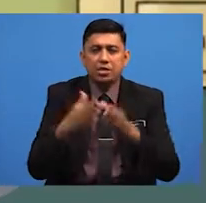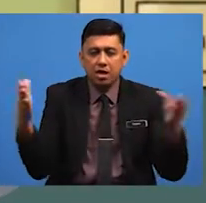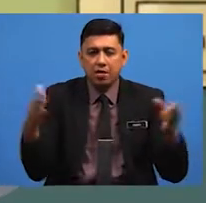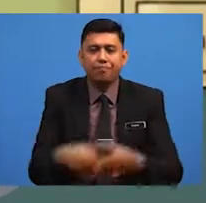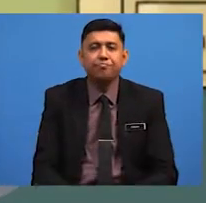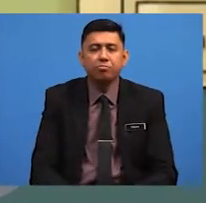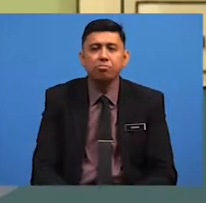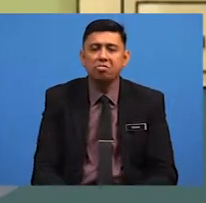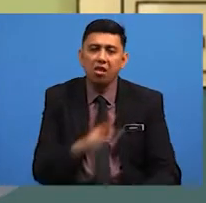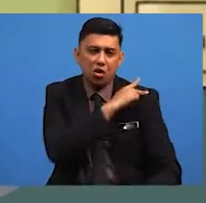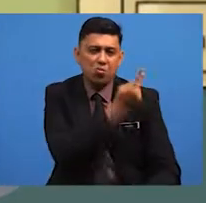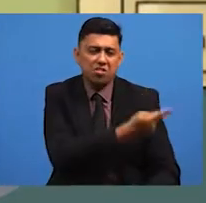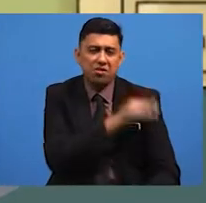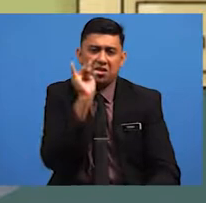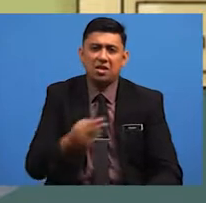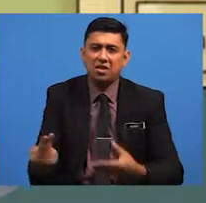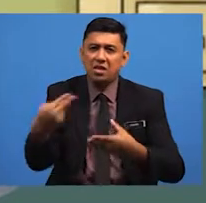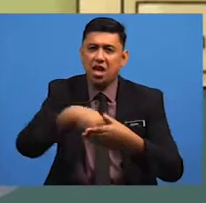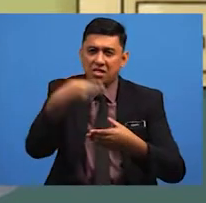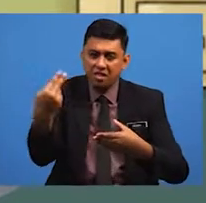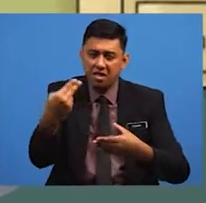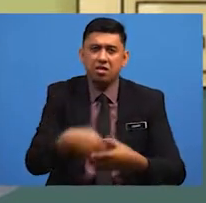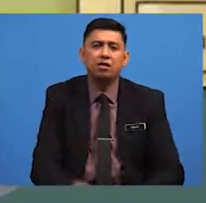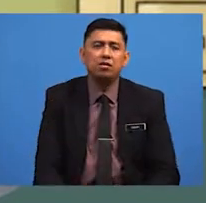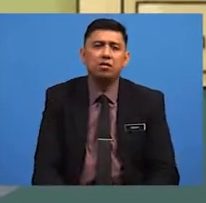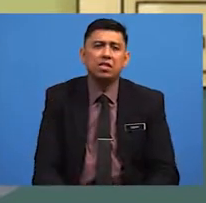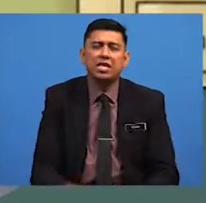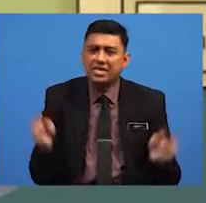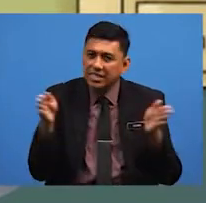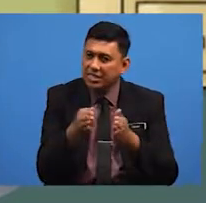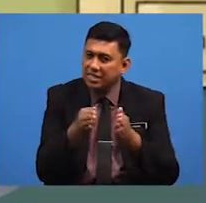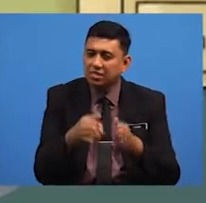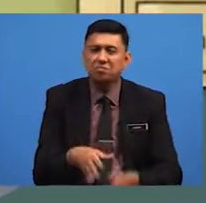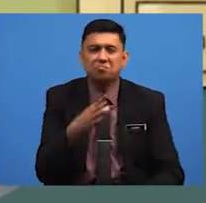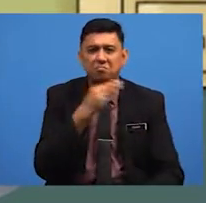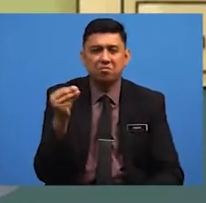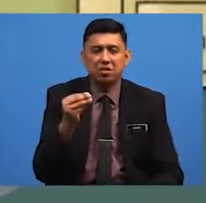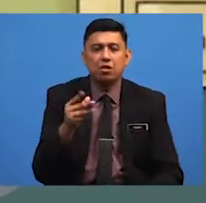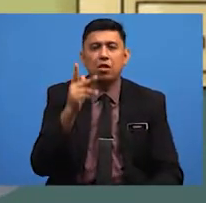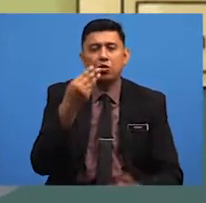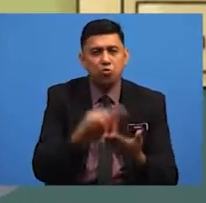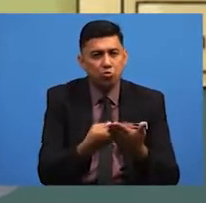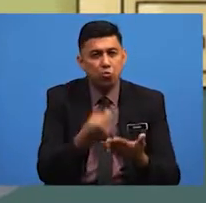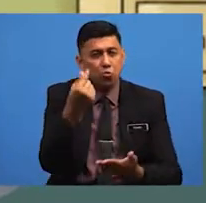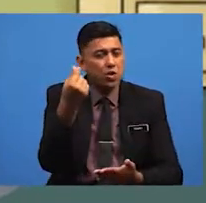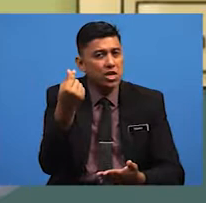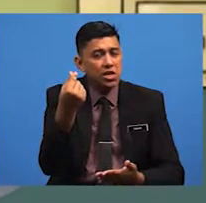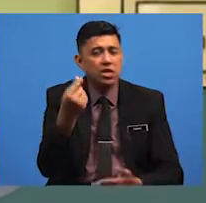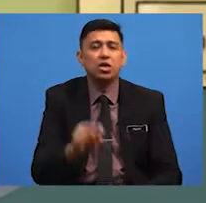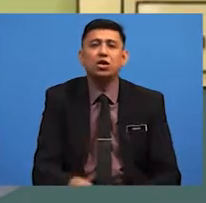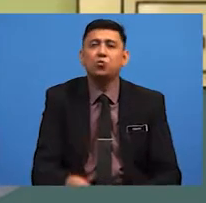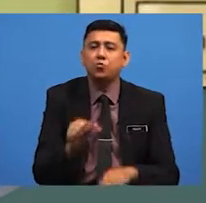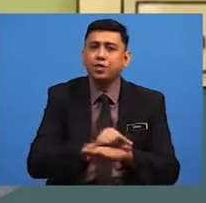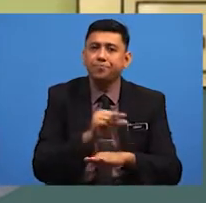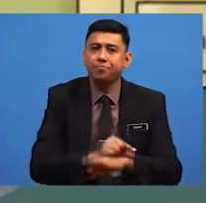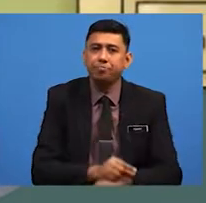puasa yang dihasilkan dari pada turbin adalah kecil dan kos untuk menghasilkan binaan